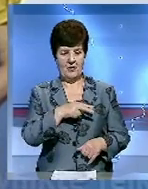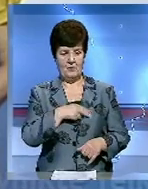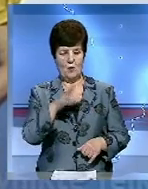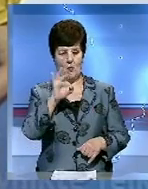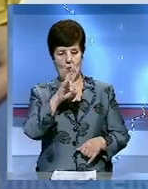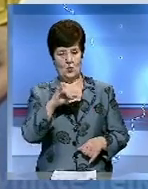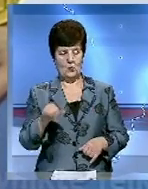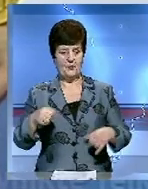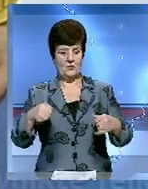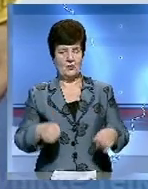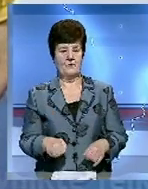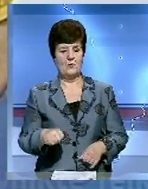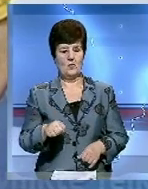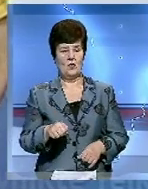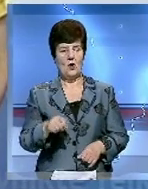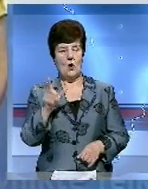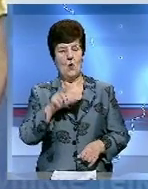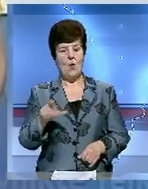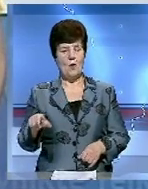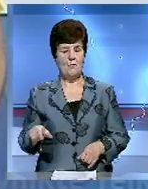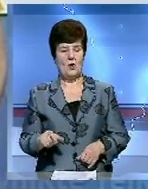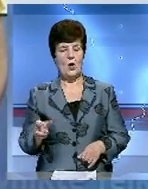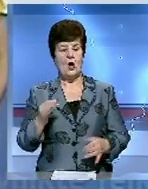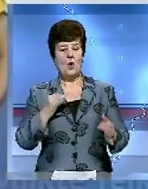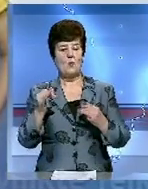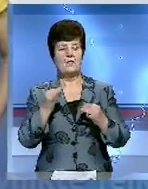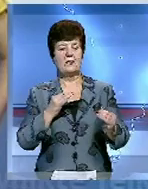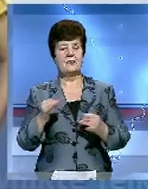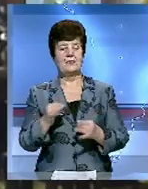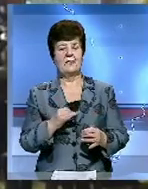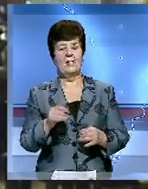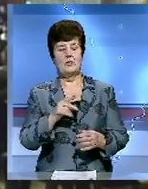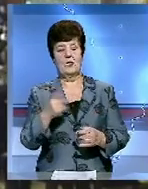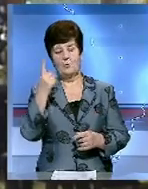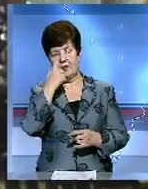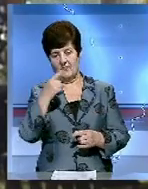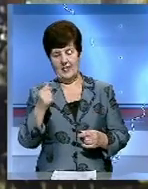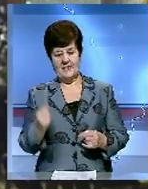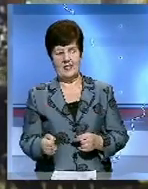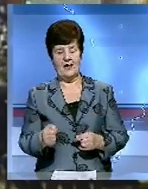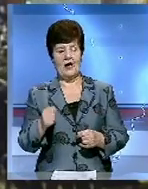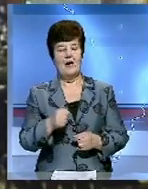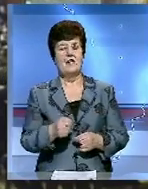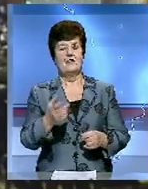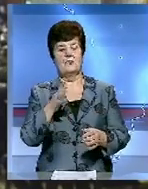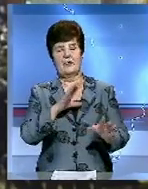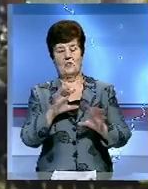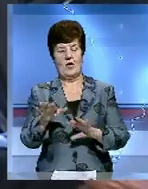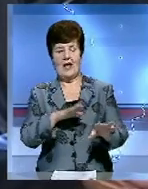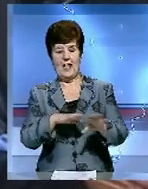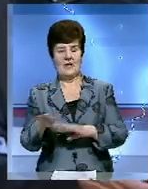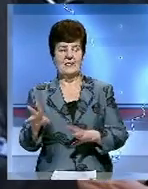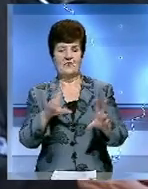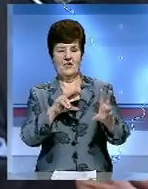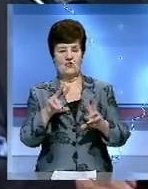drepturilor omului. E vorba despre Consiliul pentru Prevenirea și Eliminarea Discriminării și Asigurarea Egalității. Felicitări!